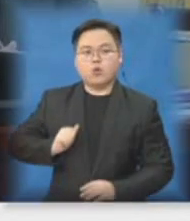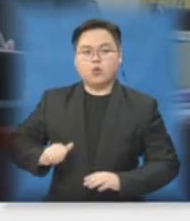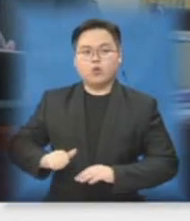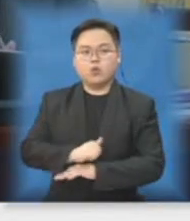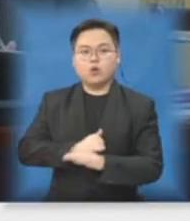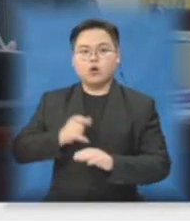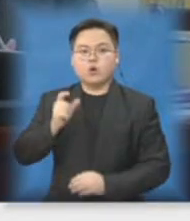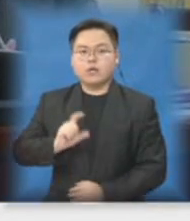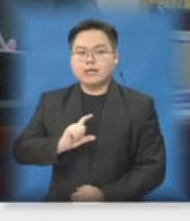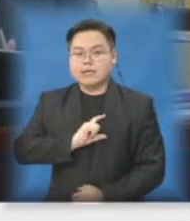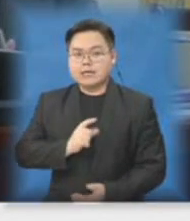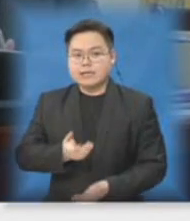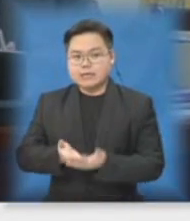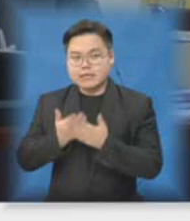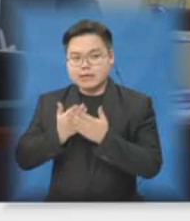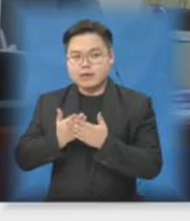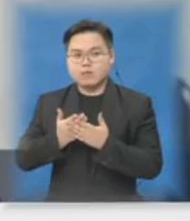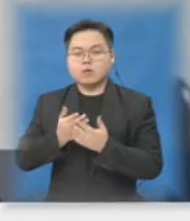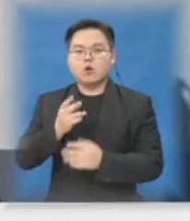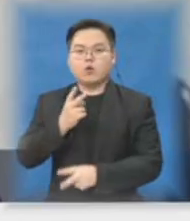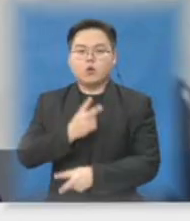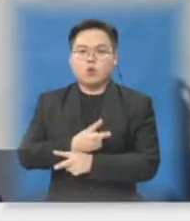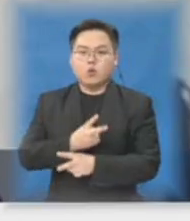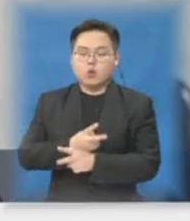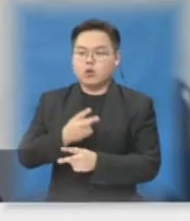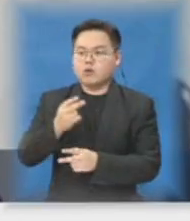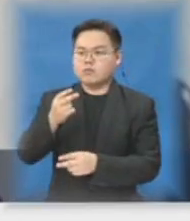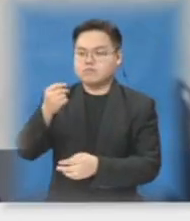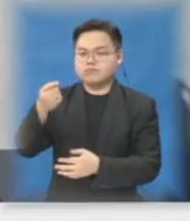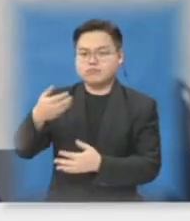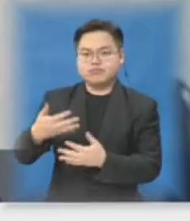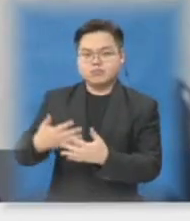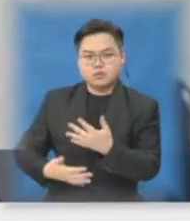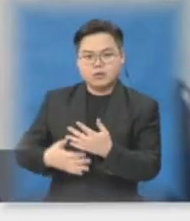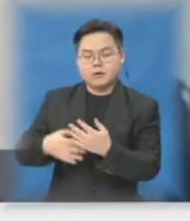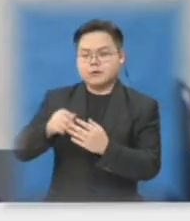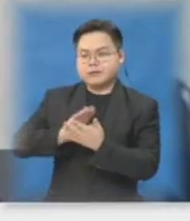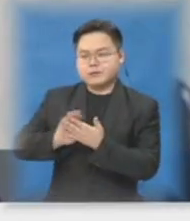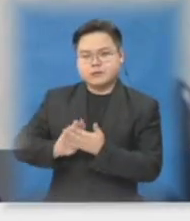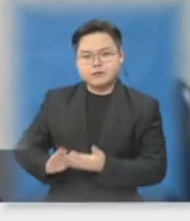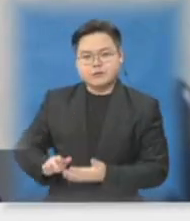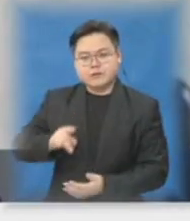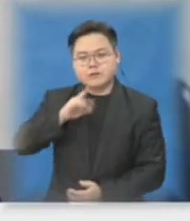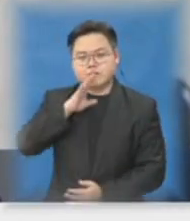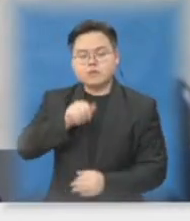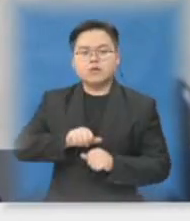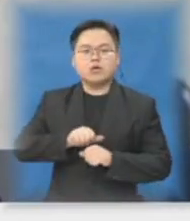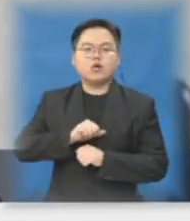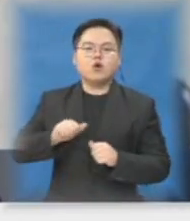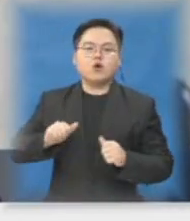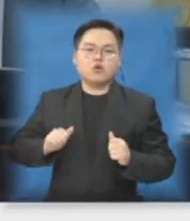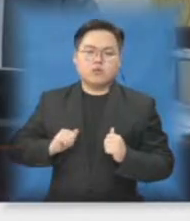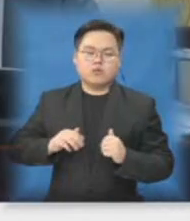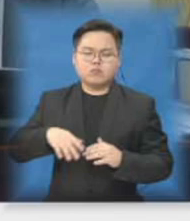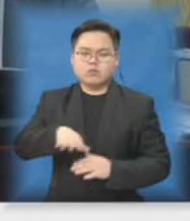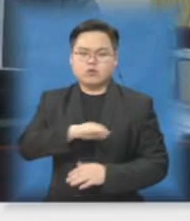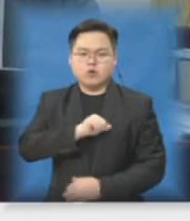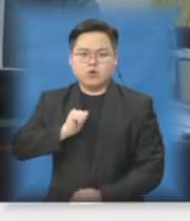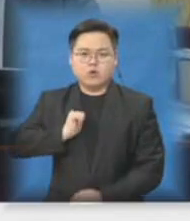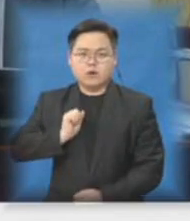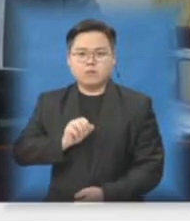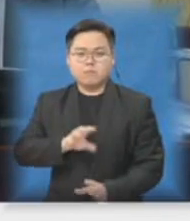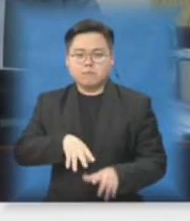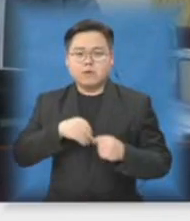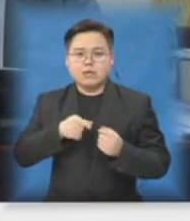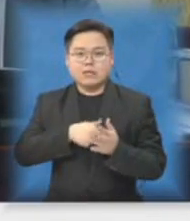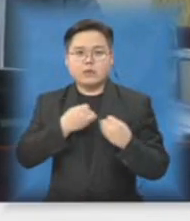эрхийн тогтолцоогоо дэмжих эрхцүү болон бусад шинчилгээ хийх үнэс парламент өөрөө хүний эрхийн мэдрэмжтэй байх ёстой гэж үздэг. Түүнчлэн